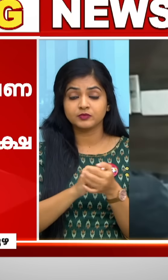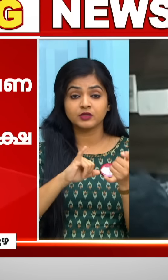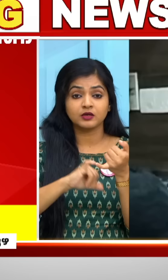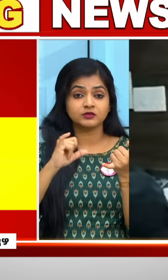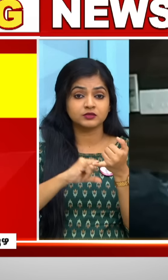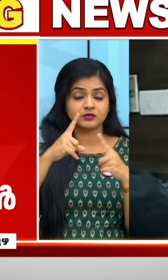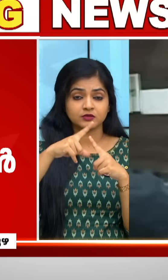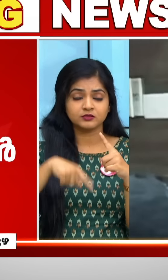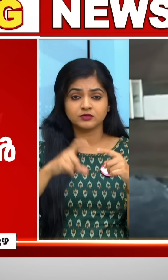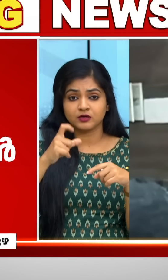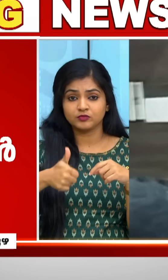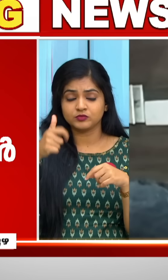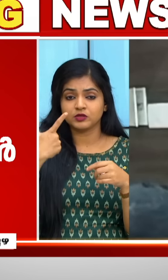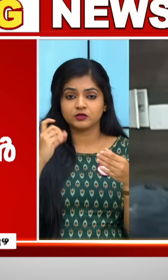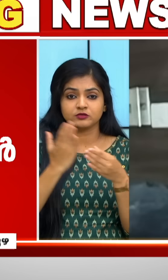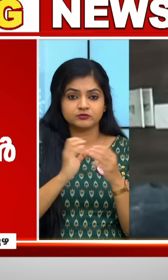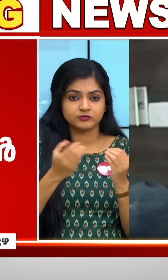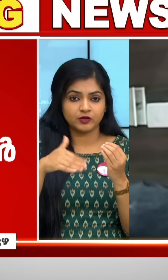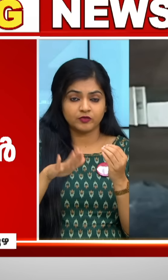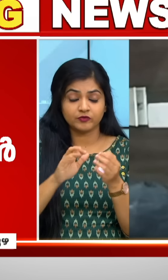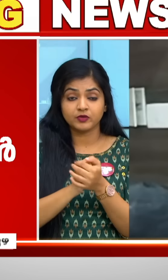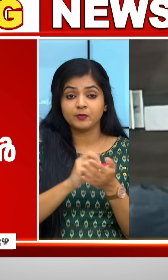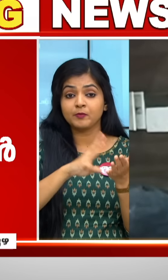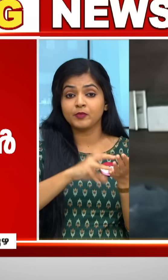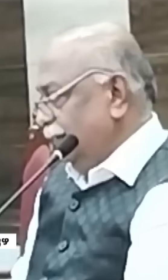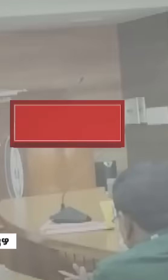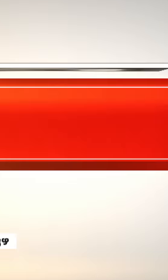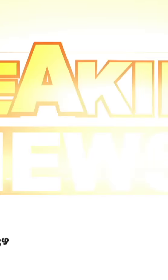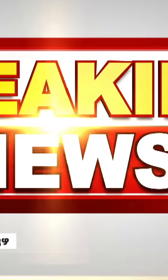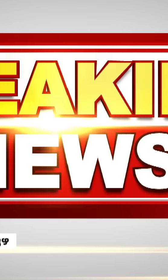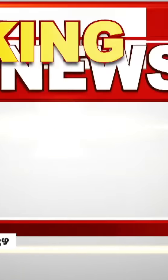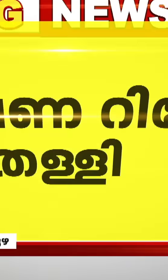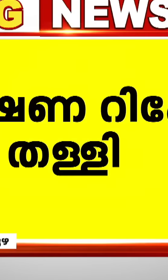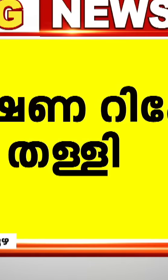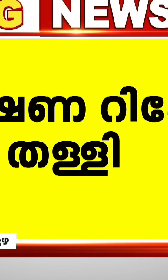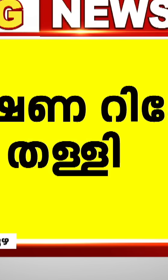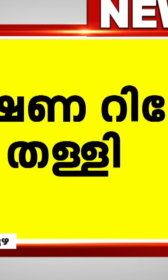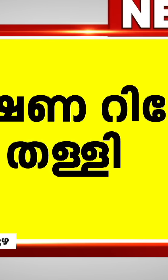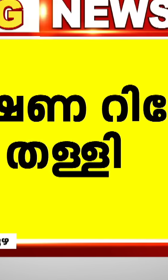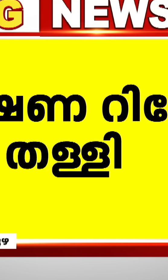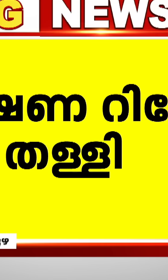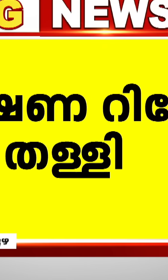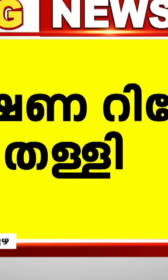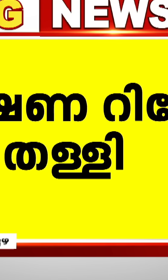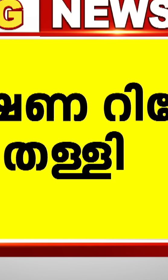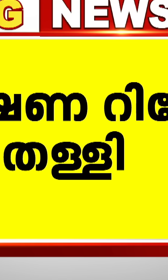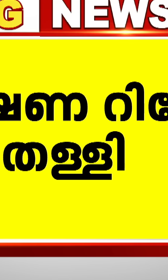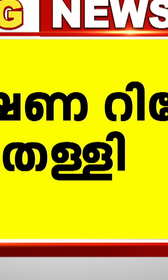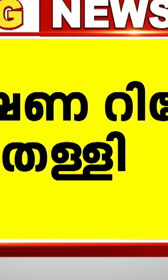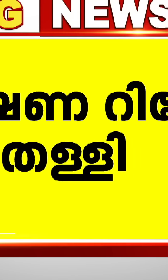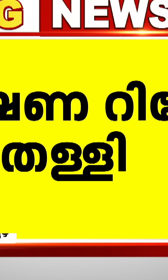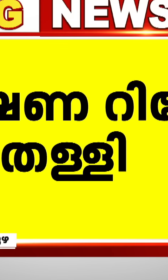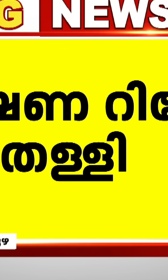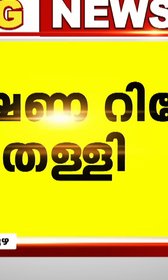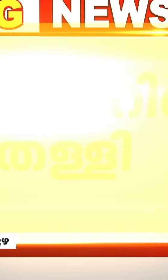ബന്ധപ്പെട്ട് കേസെടുത്തിരുന്നു. മെഡിക്കൽ കോളേജിലെ സൂപ്രണ്ട് സമർപ്പിച്ച റിപ്പോർട്ടാണ് ന്യൂനപക്ഷ കമ്മീഷൻ ഇന്ന് തള്ളിയത്. ഇന്ന് ആലപ്പുഴയിൽ നടത്തിയ സിറ്റിംഗിലാണ്